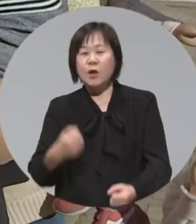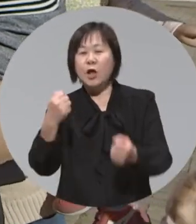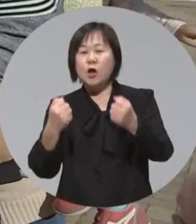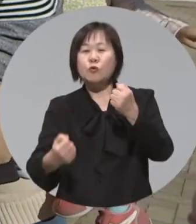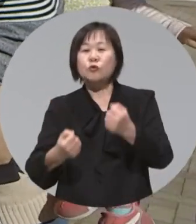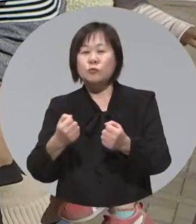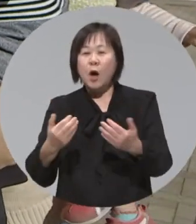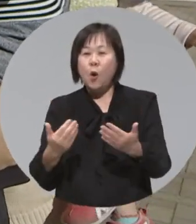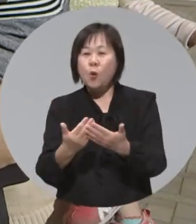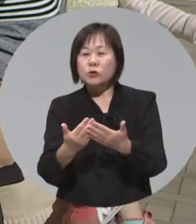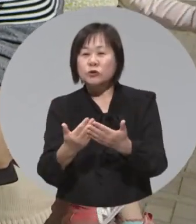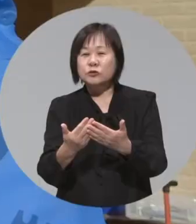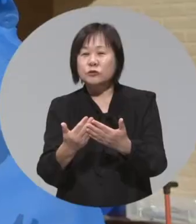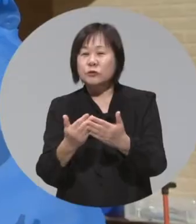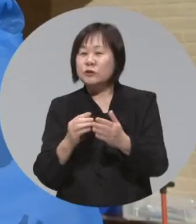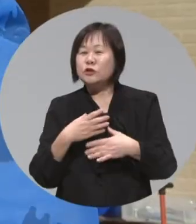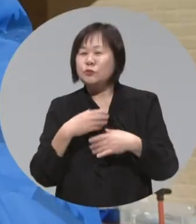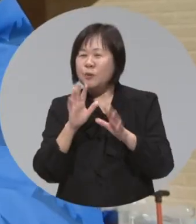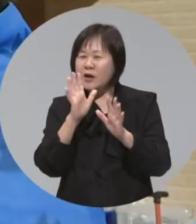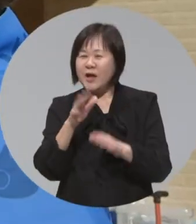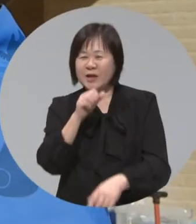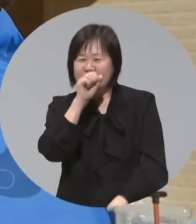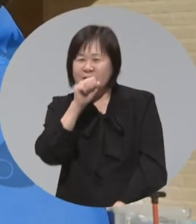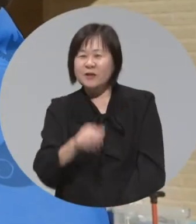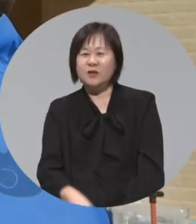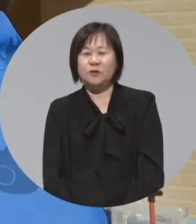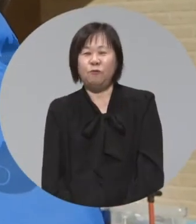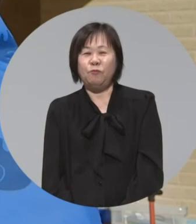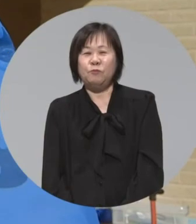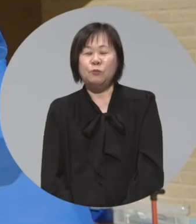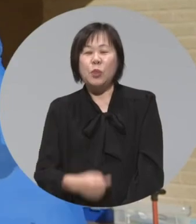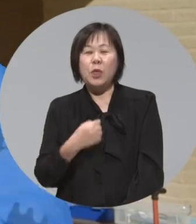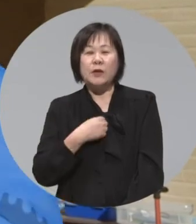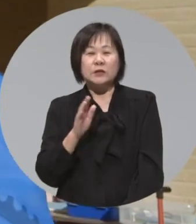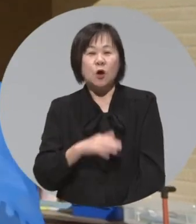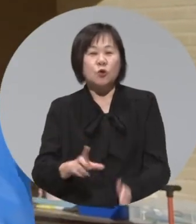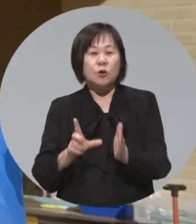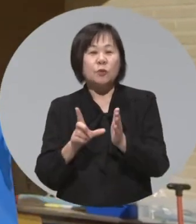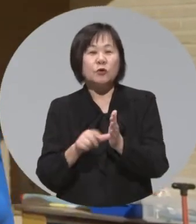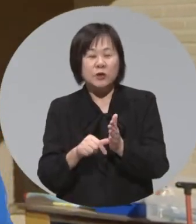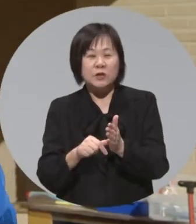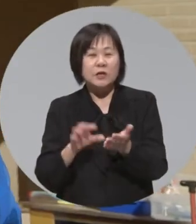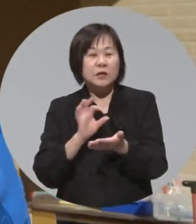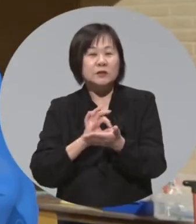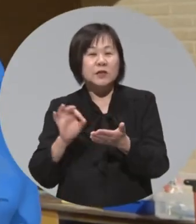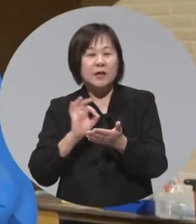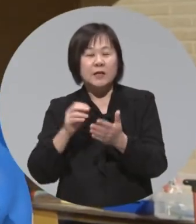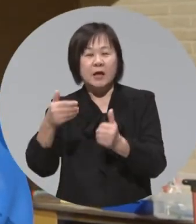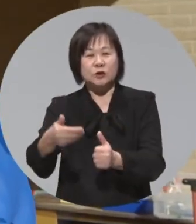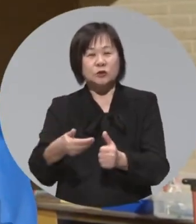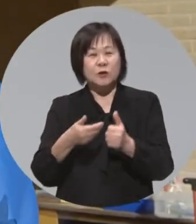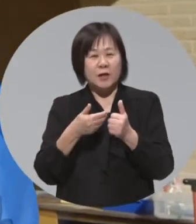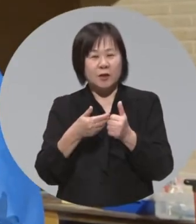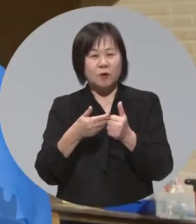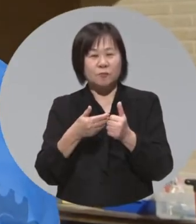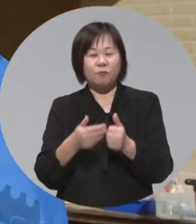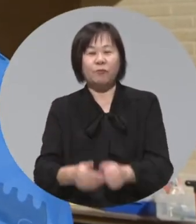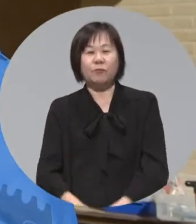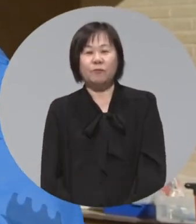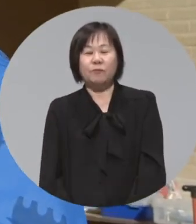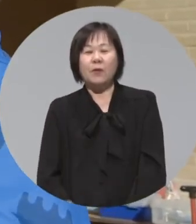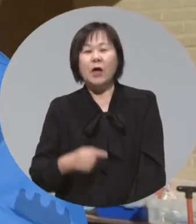ですね。とてもいいところでしたね。 自分が小さい頃使って育ってきて、子供に